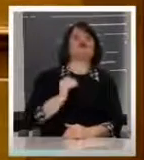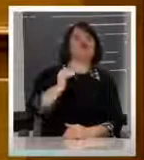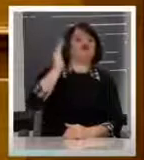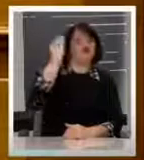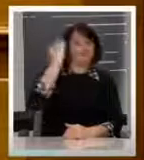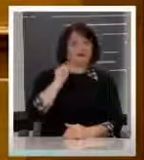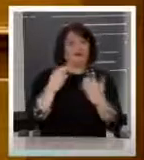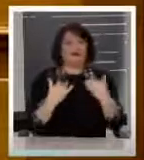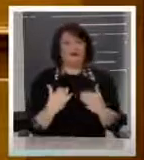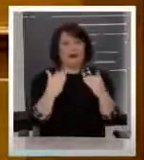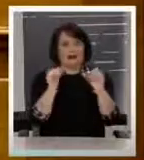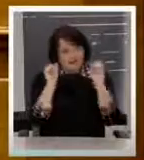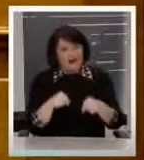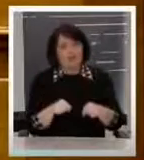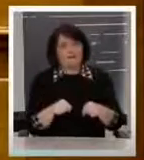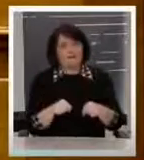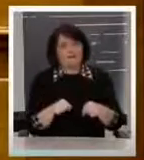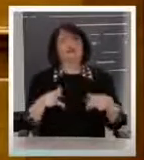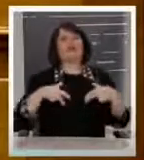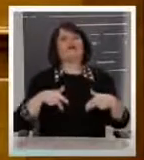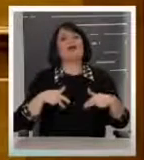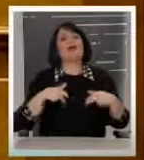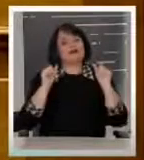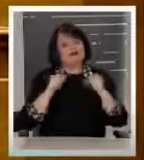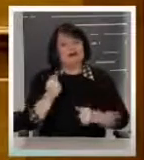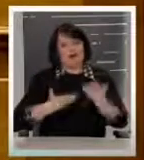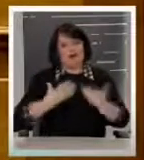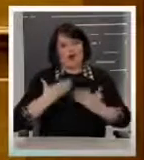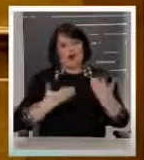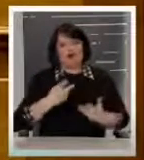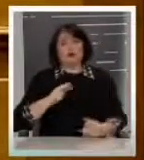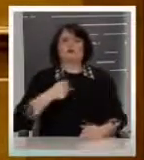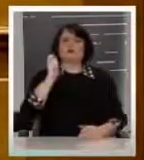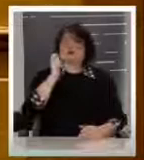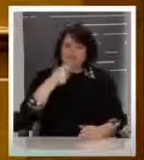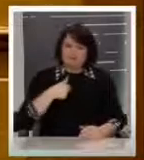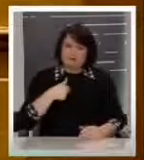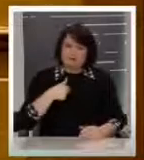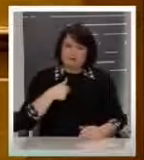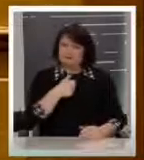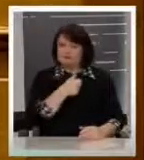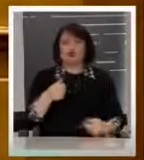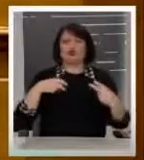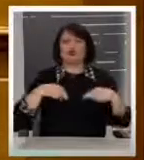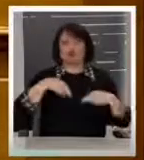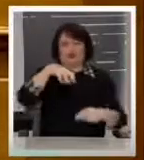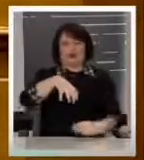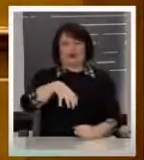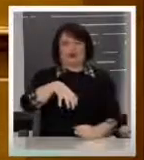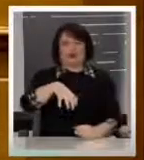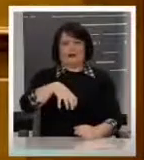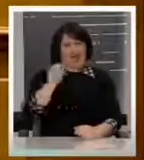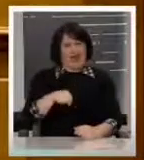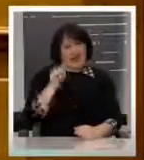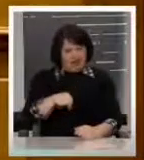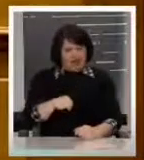ώστε η Βουλή να ψηφίζει η κυβέρνηση, τον προϋπολογισμό και η αντιπολίτευση στο μόνο Υπουργείο στο οποίο να δίνει